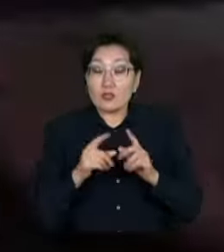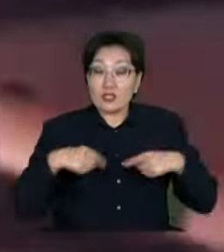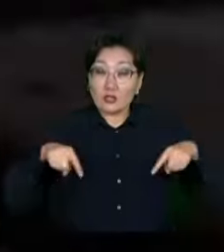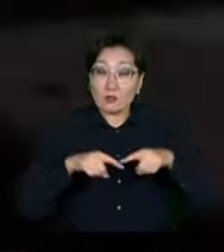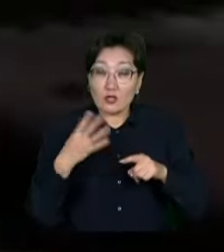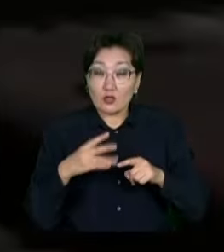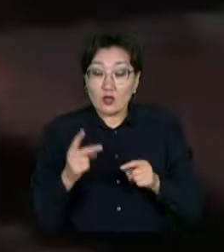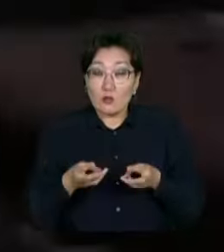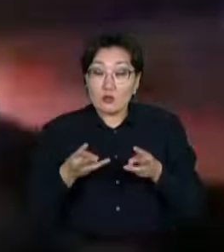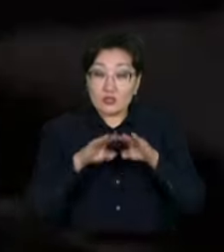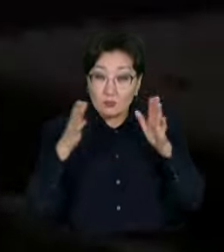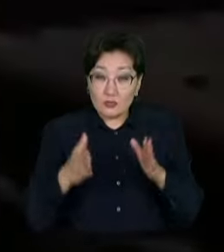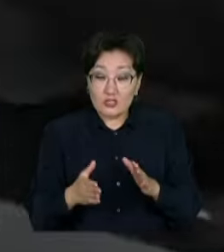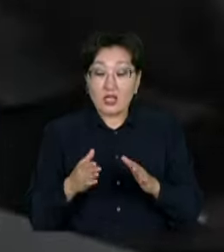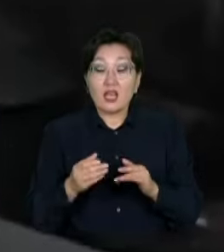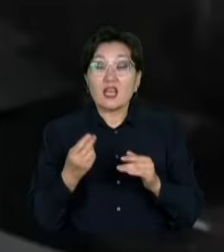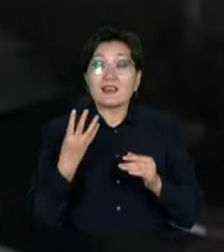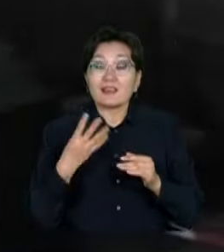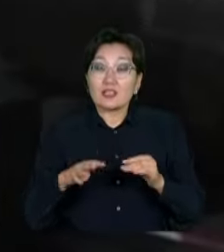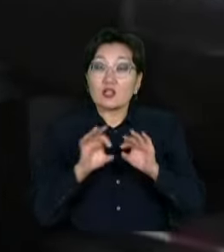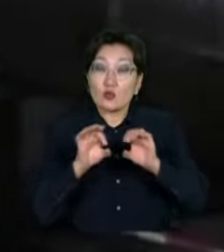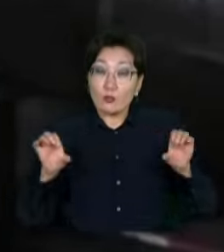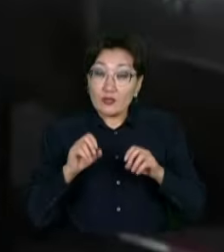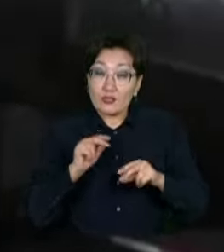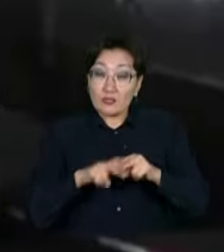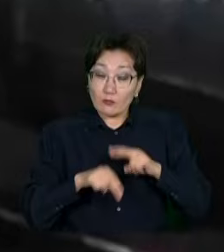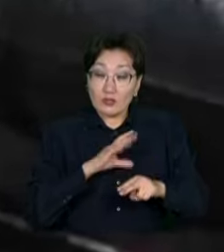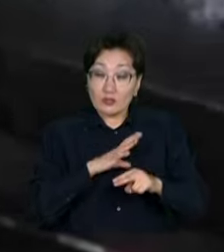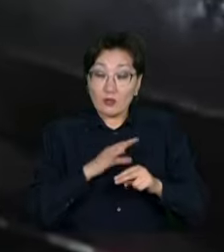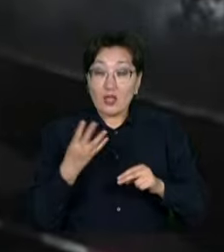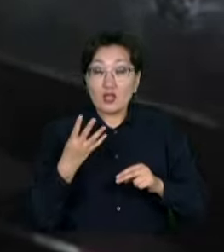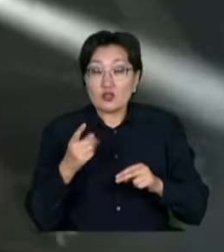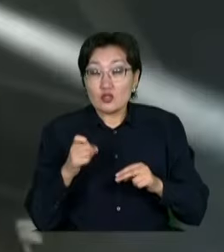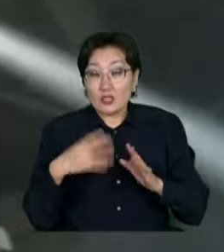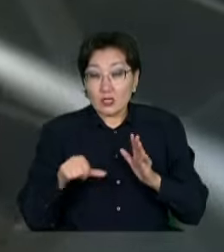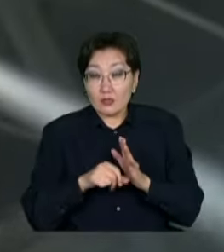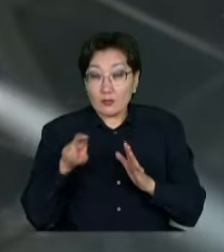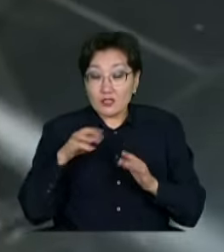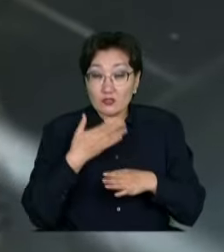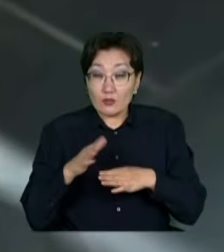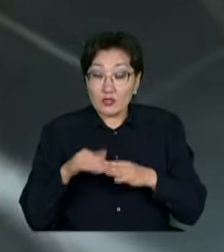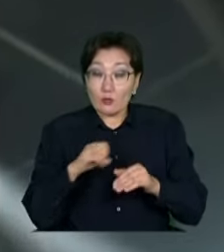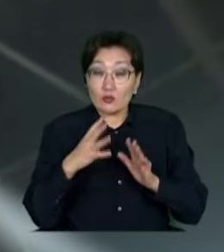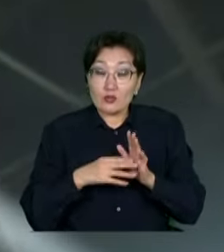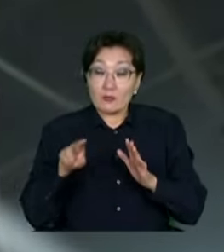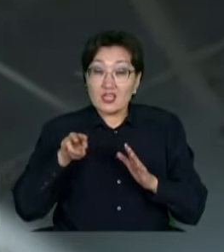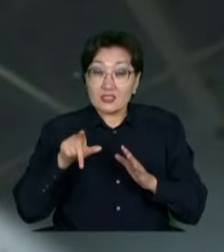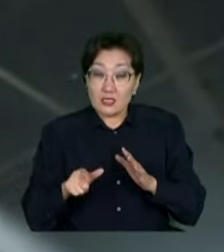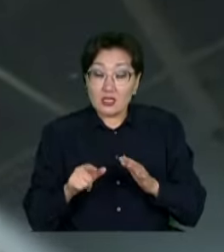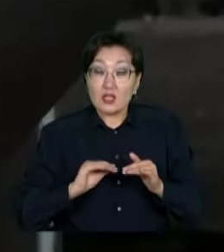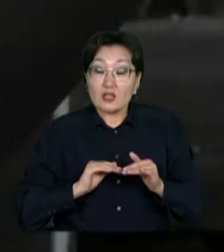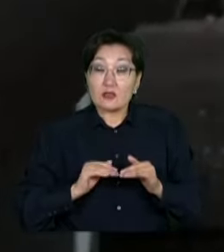43 қазандық және 40 турбина жөнделді. Қазынадан 146 миллиард теңге бөлінсе, оның 19 миллиард теңгесі